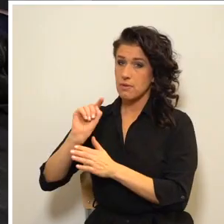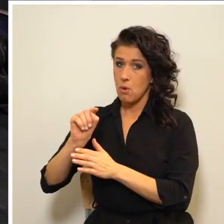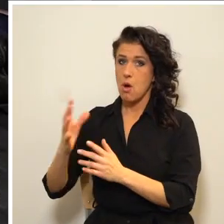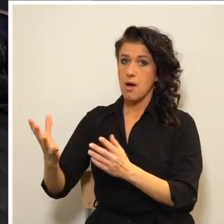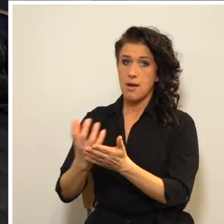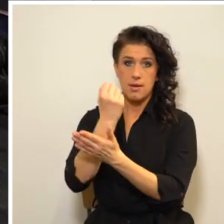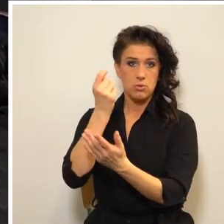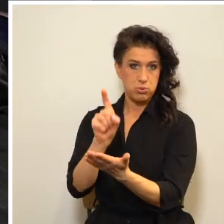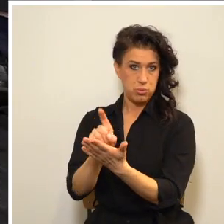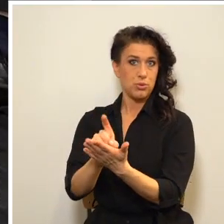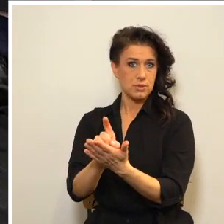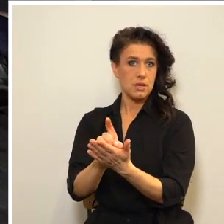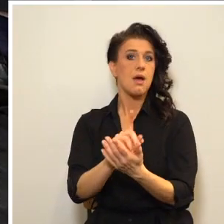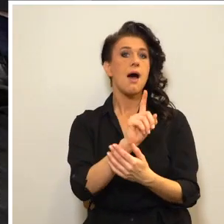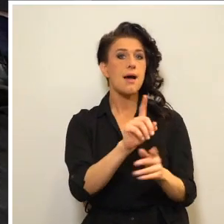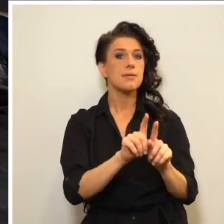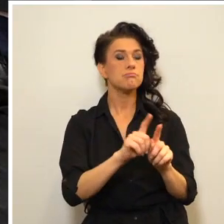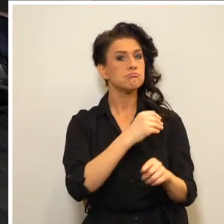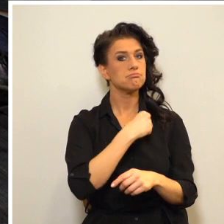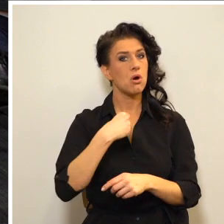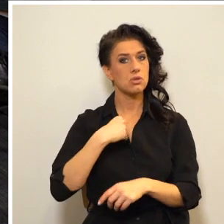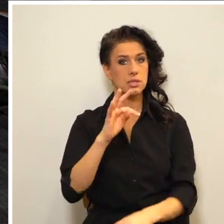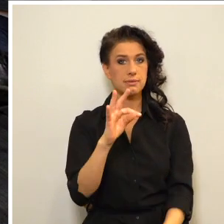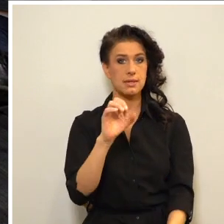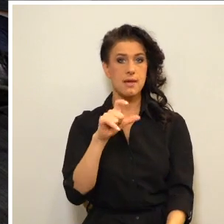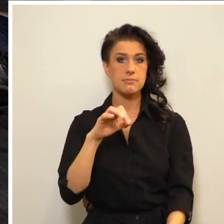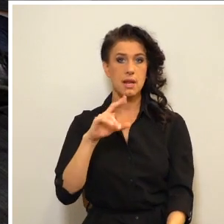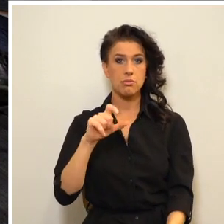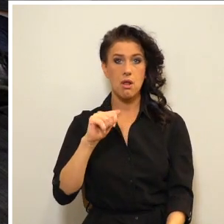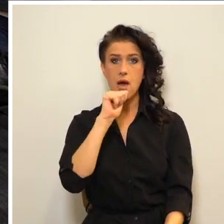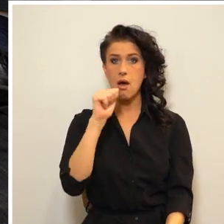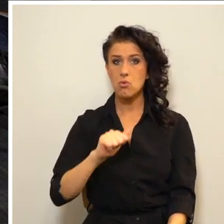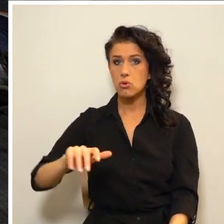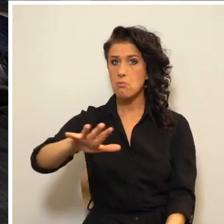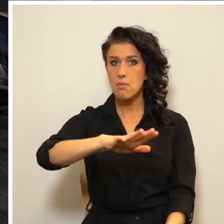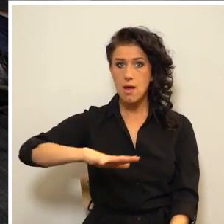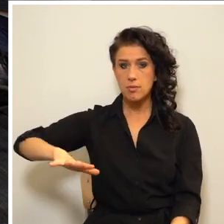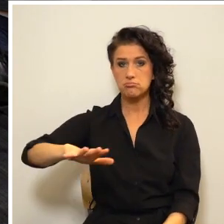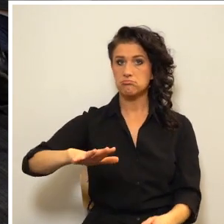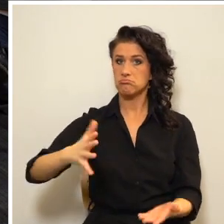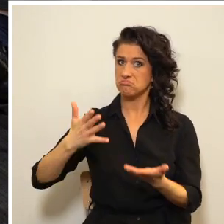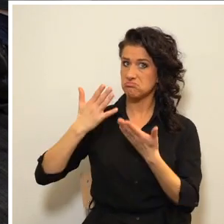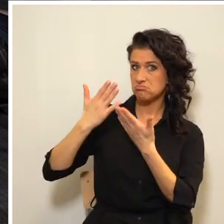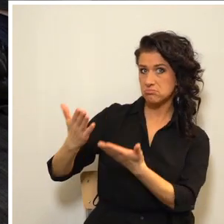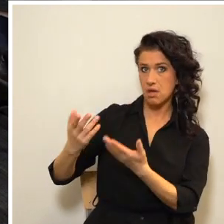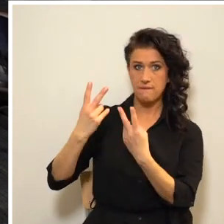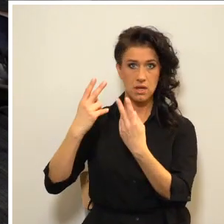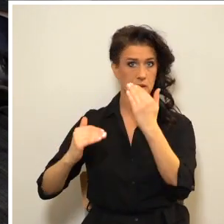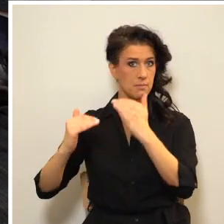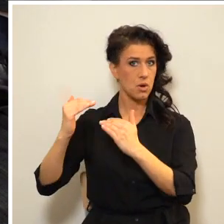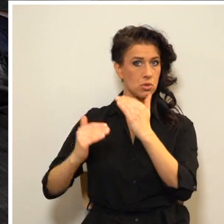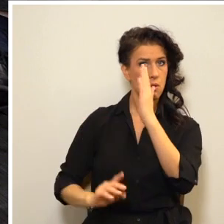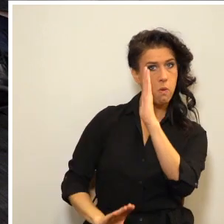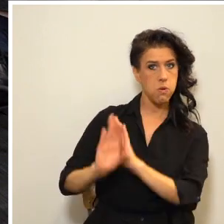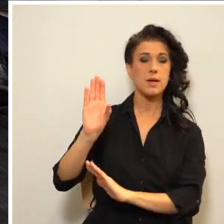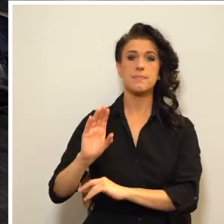dzieło Natalia też polsko transplantologii Myślę że na europejskimi SIM nie możemy grać w taki poziom jeżeli